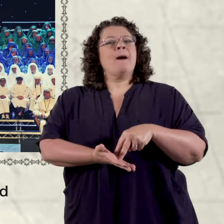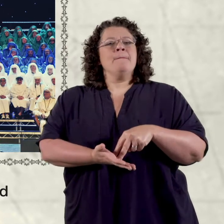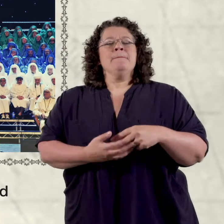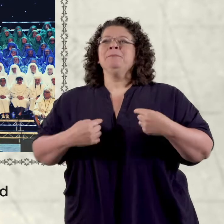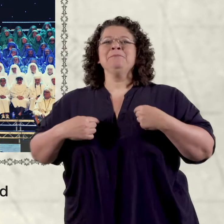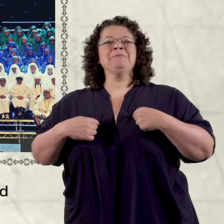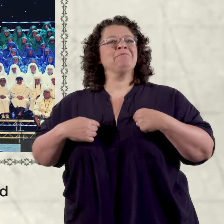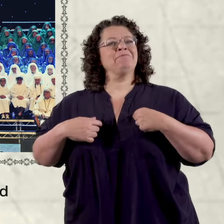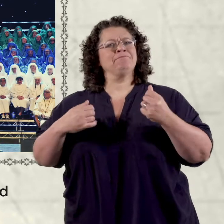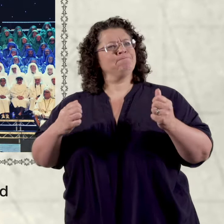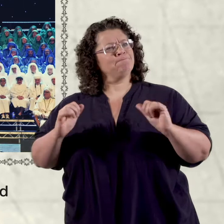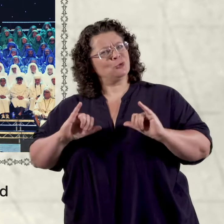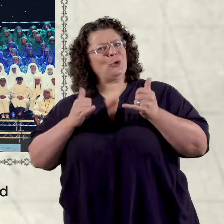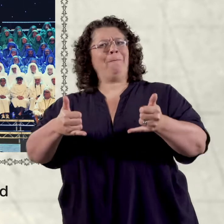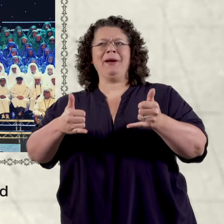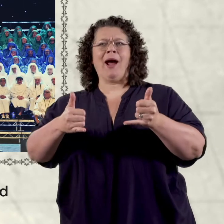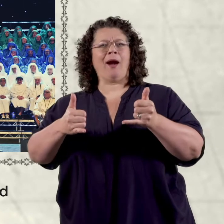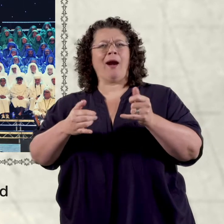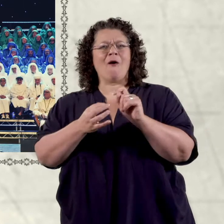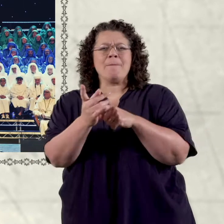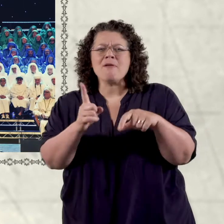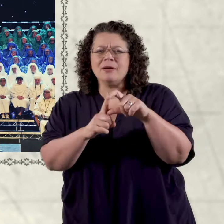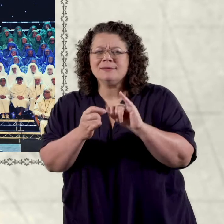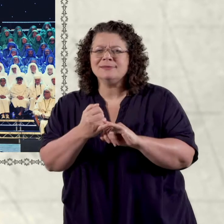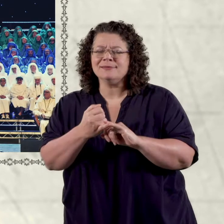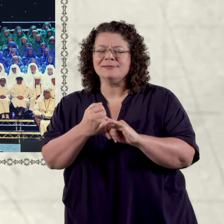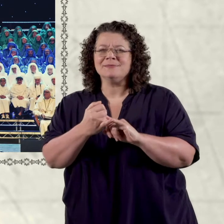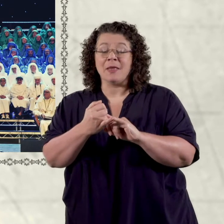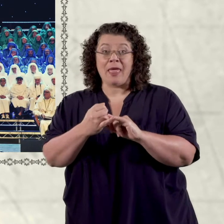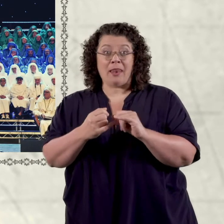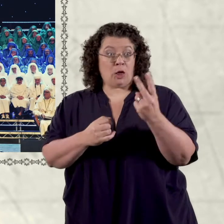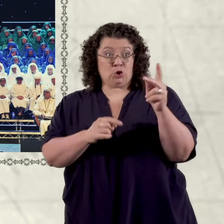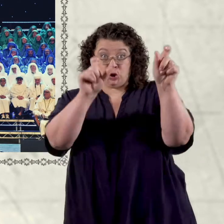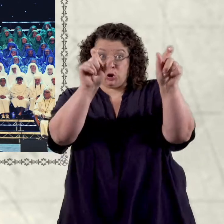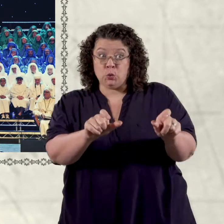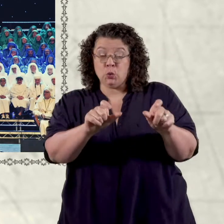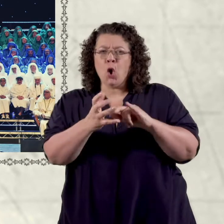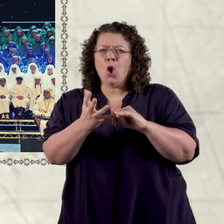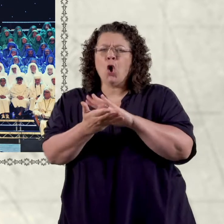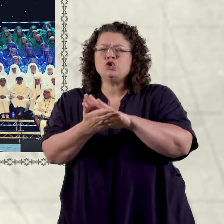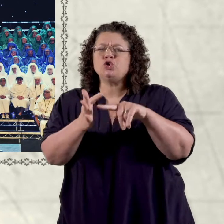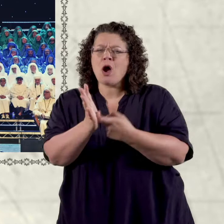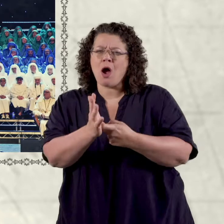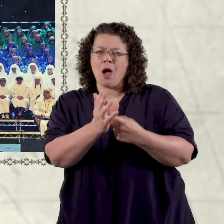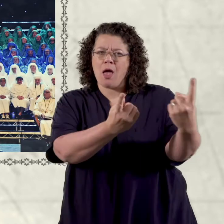draed neu ar ei thraed. Ac yna, mae yna gyrchwyr